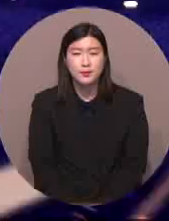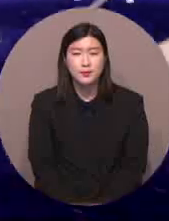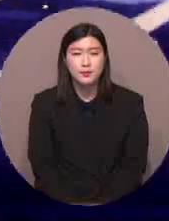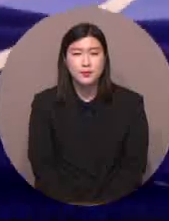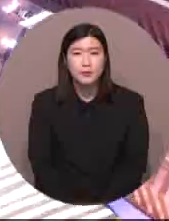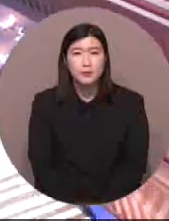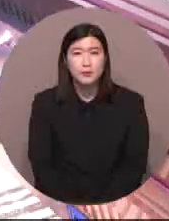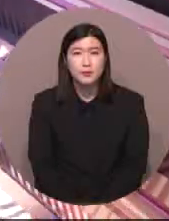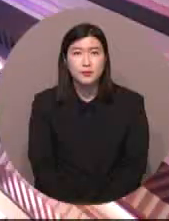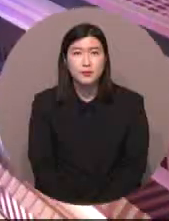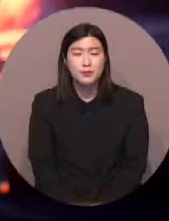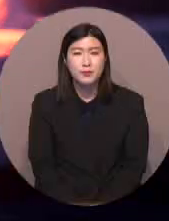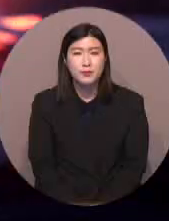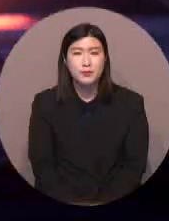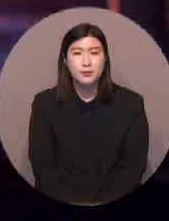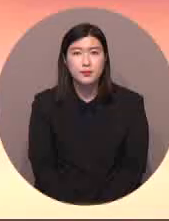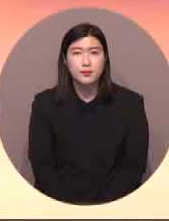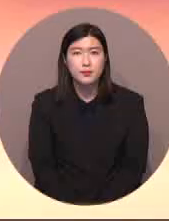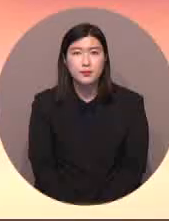으